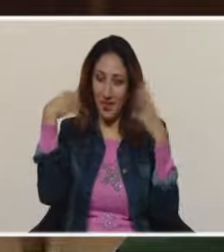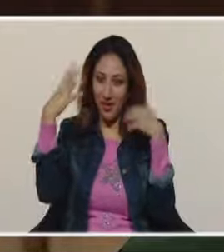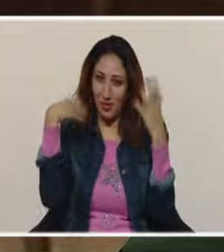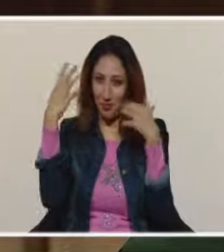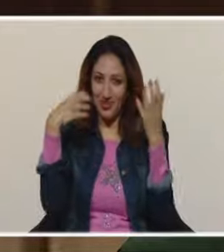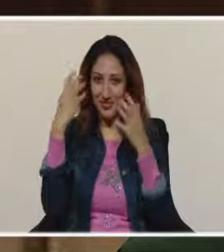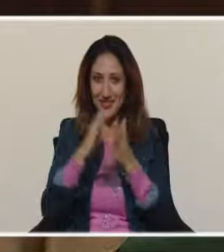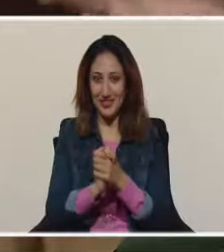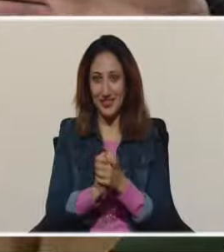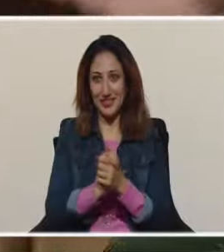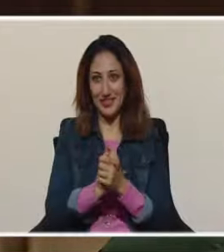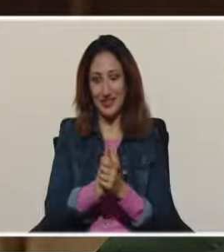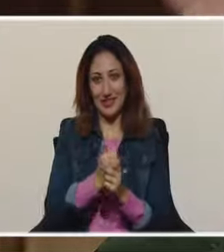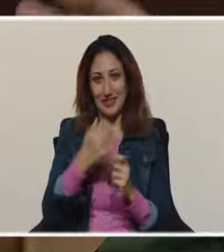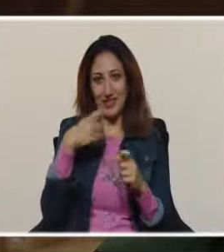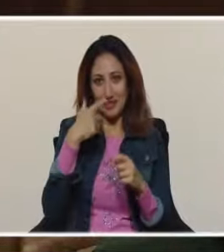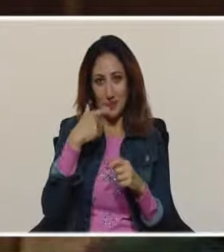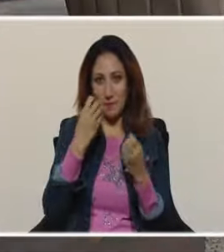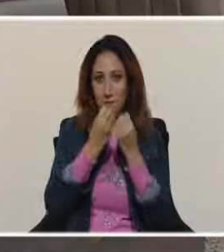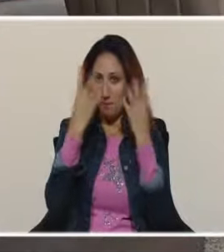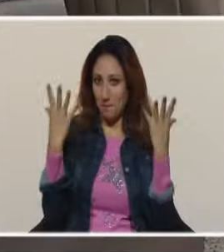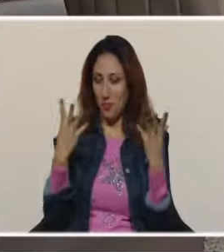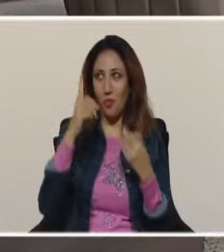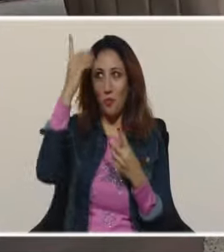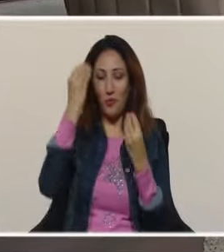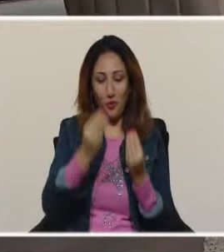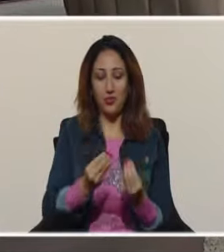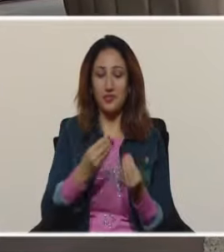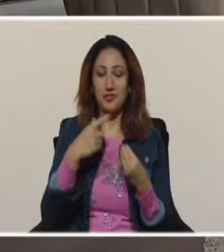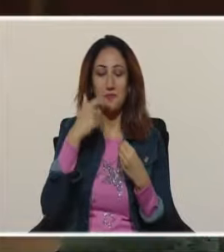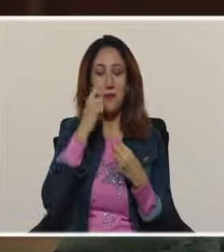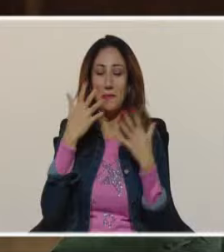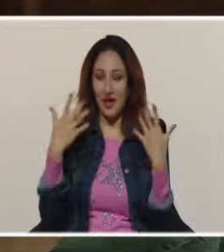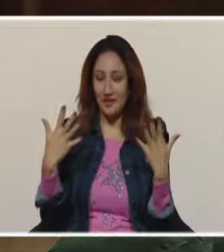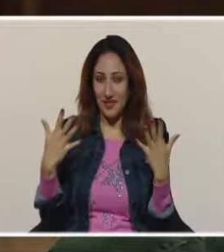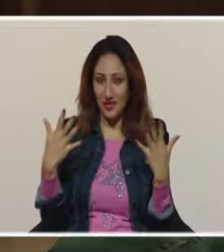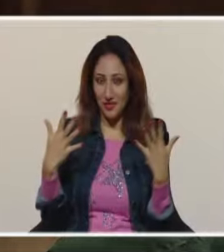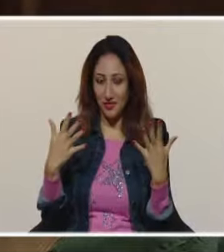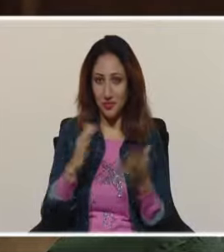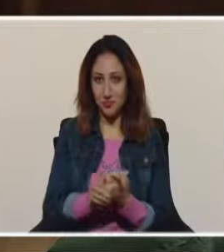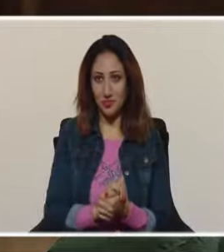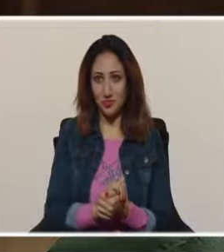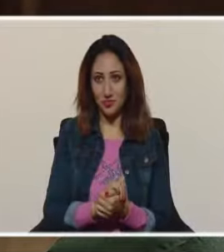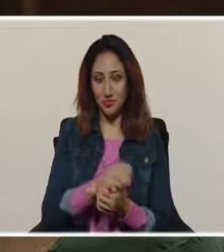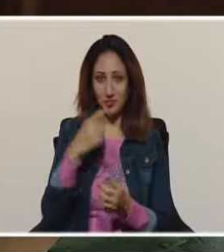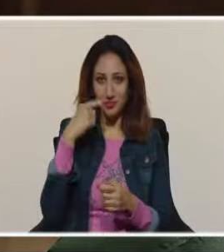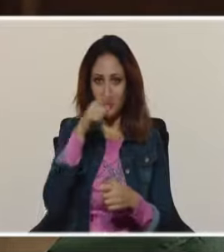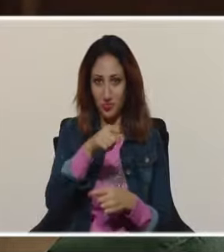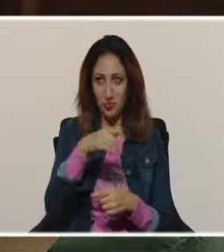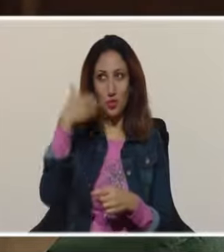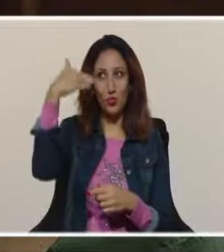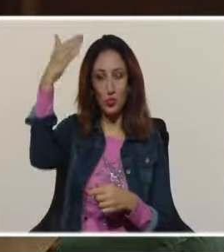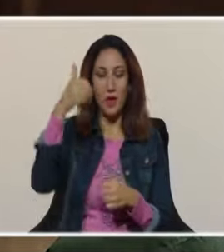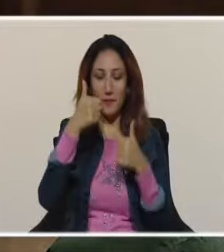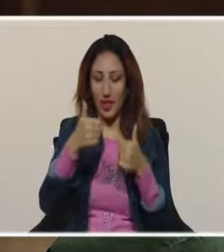لخبطتوني. عموما هم بالتاكيد موهوبين وجمال وعندهم خفه ظل رائعه، وكل واحد منهم هيبقى عنده مستقبل